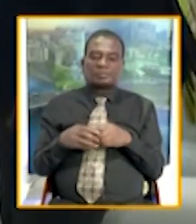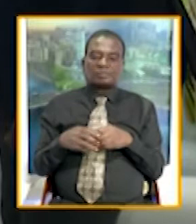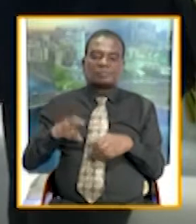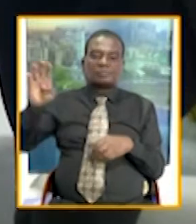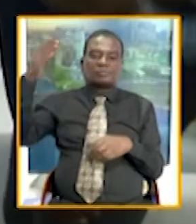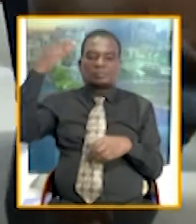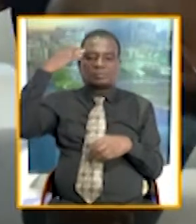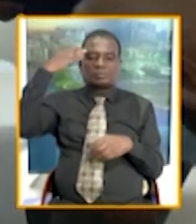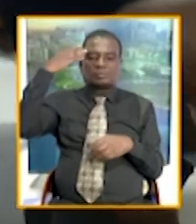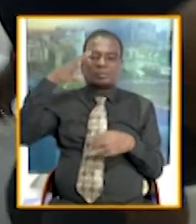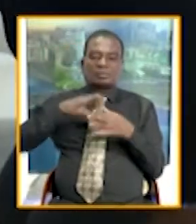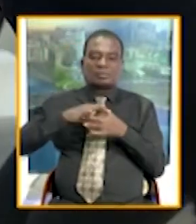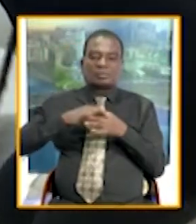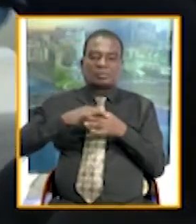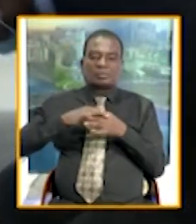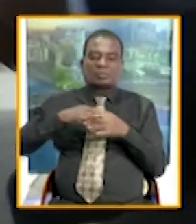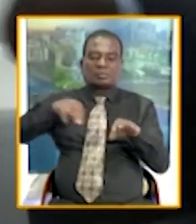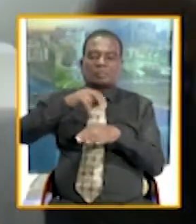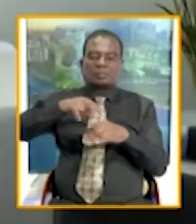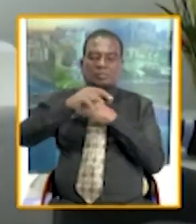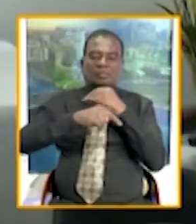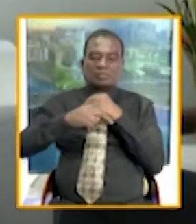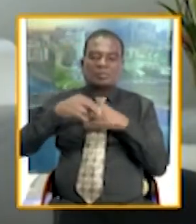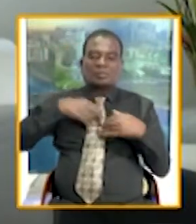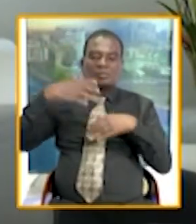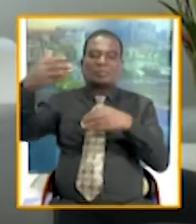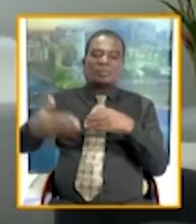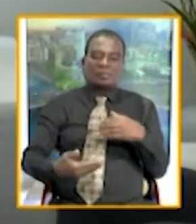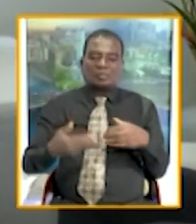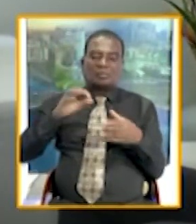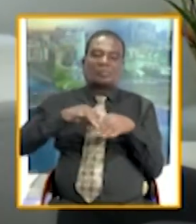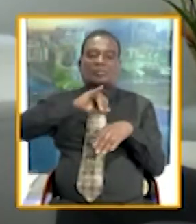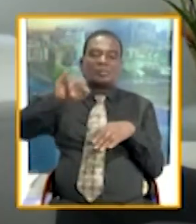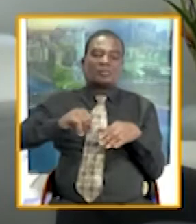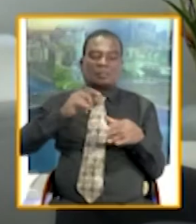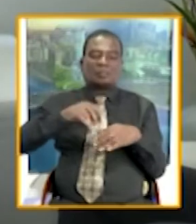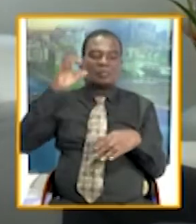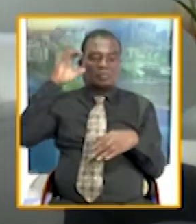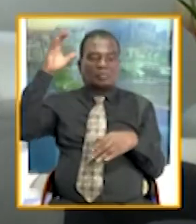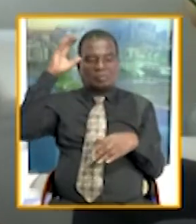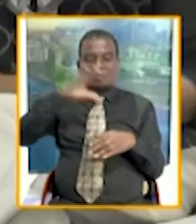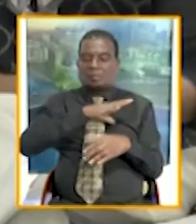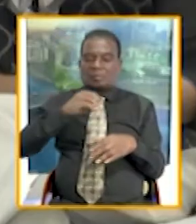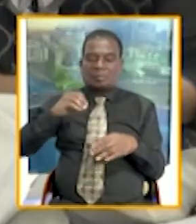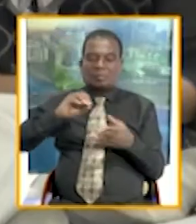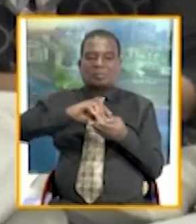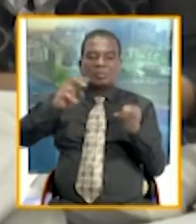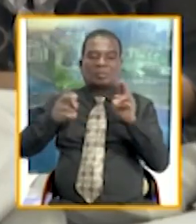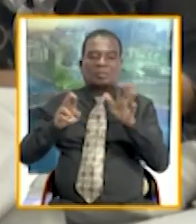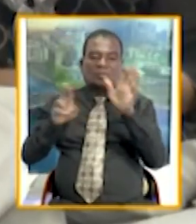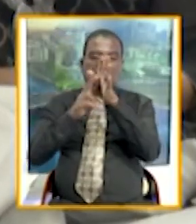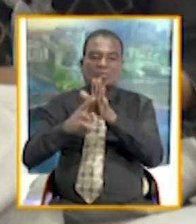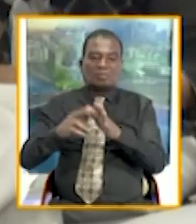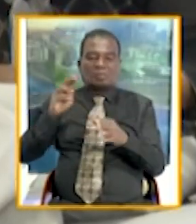Le ministre de la Réconciliation nationale a reçu ce jeudi à son cabinet la représentante du PNUD en Côte